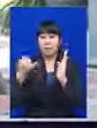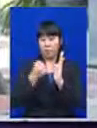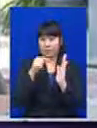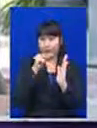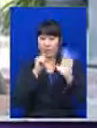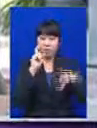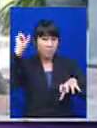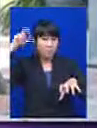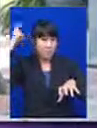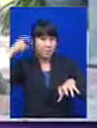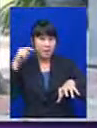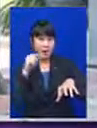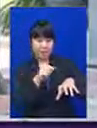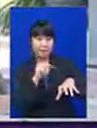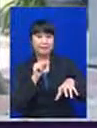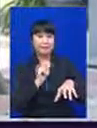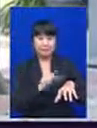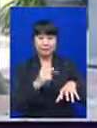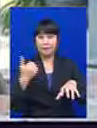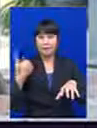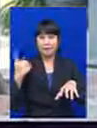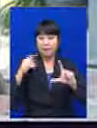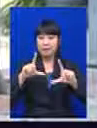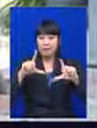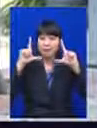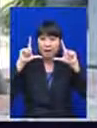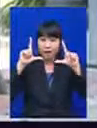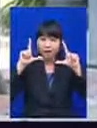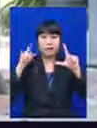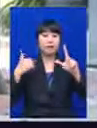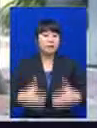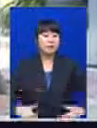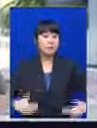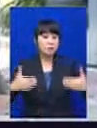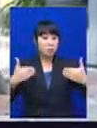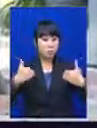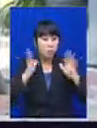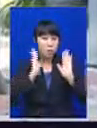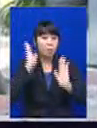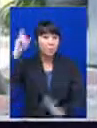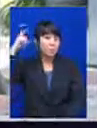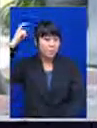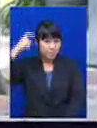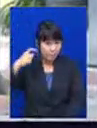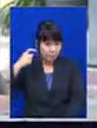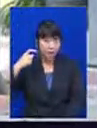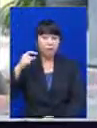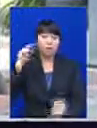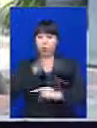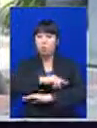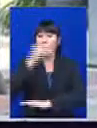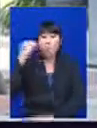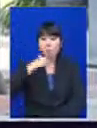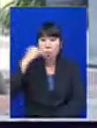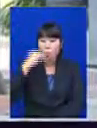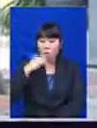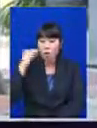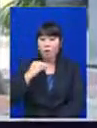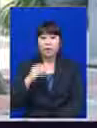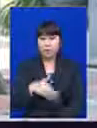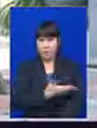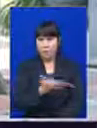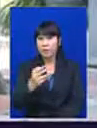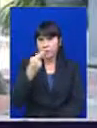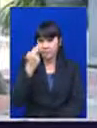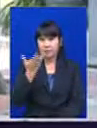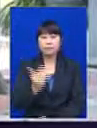ล็กของเมียนมาที่นี่ก็ยังคงเอกลักษณ์และก็วิถีชีวิตของชาวเมียนมาในทุกๆวันอย่างที่คุณผู้ชมจะได้เห็น